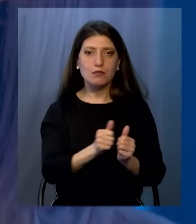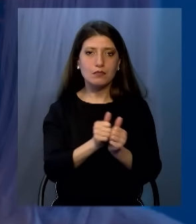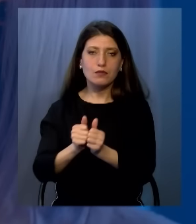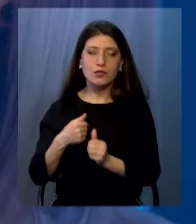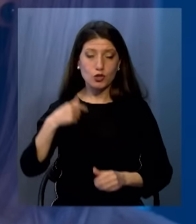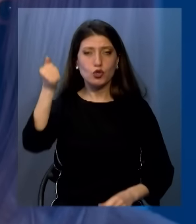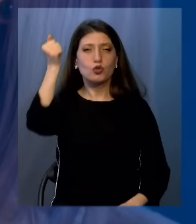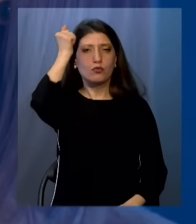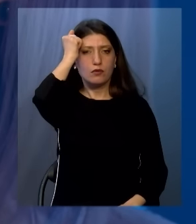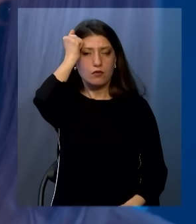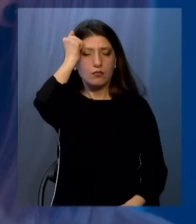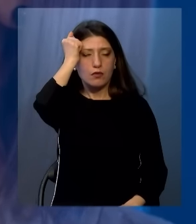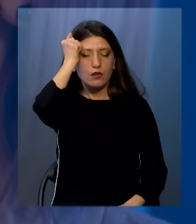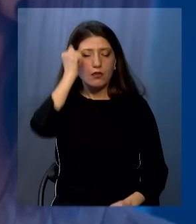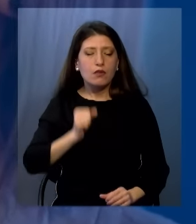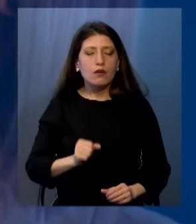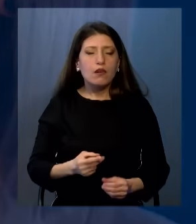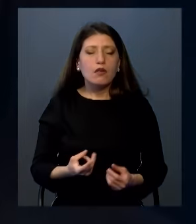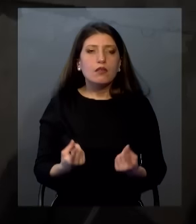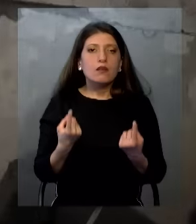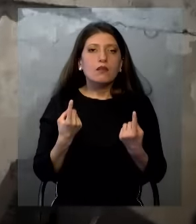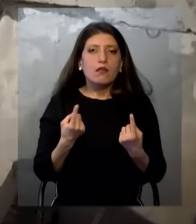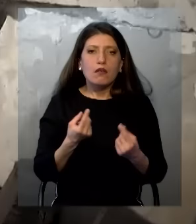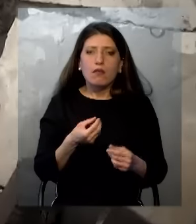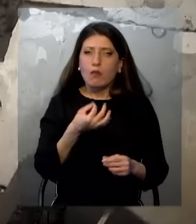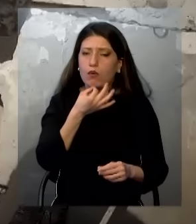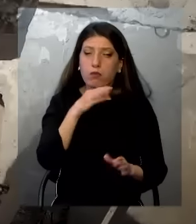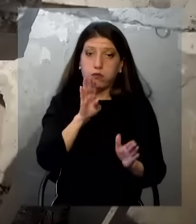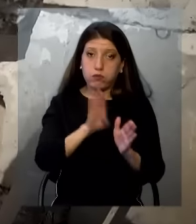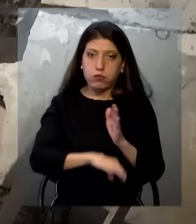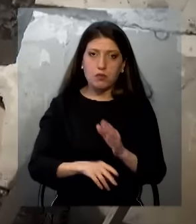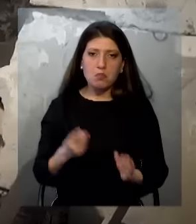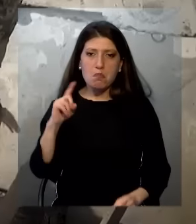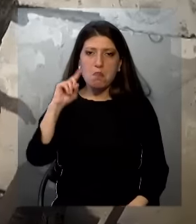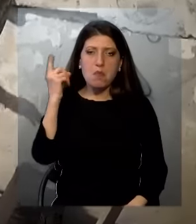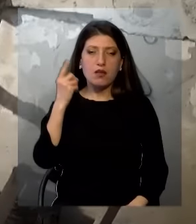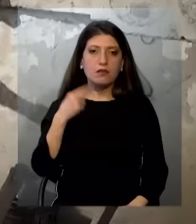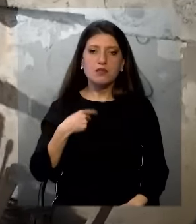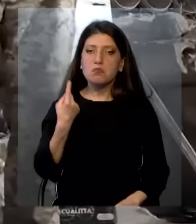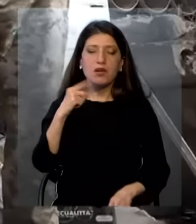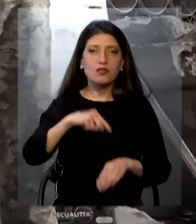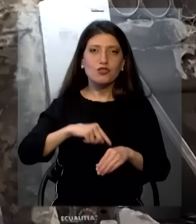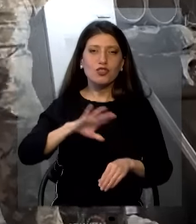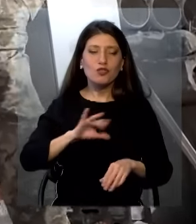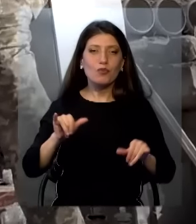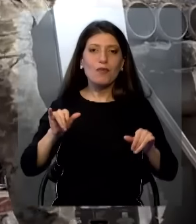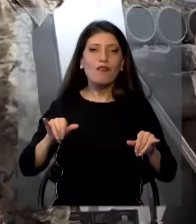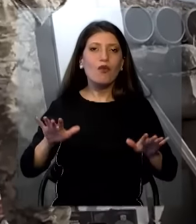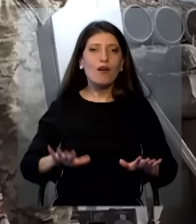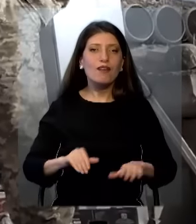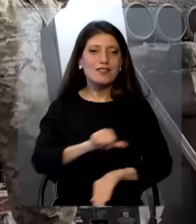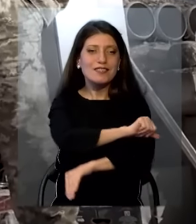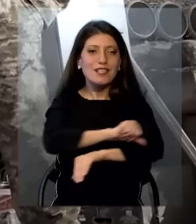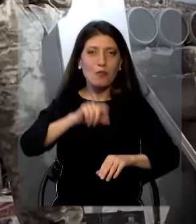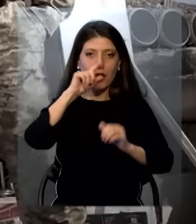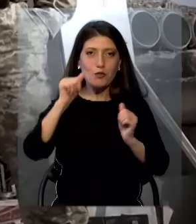Ես հիշում եմ սարսափելի մենակություն։ Որա տեսնամ։ Ինձ մենակ չէի զգում միայն այնտեղ,